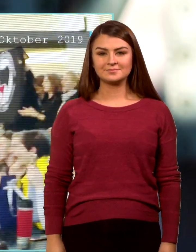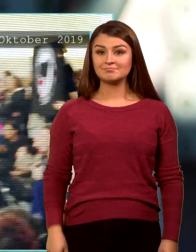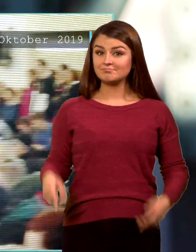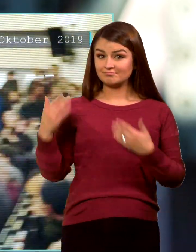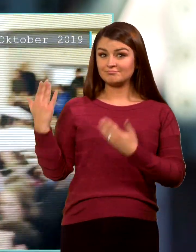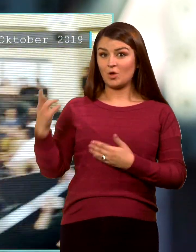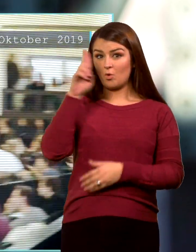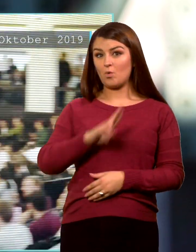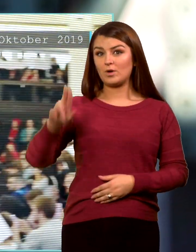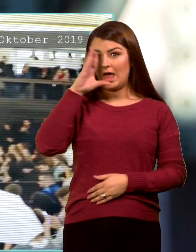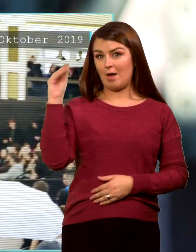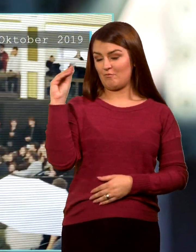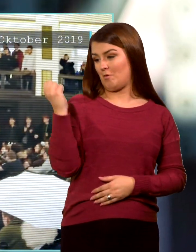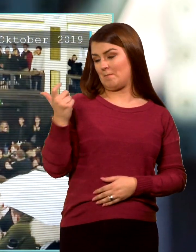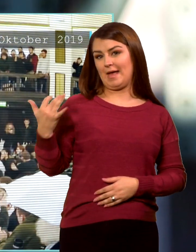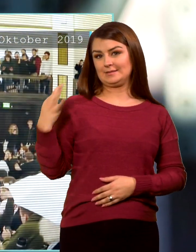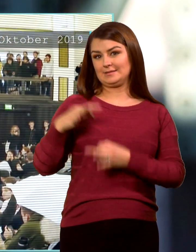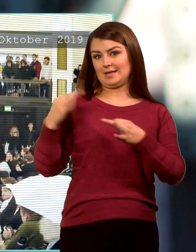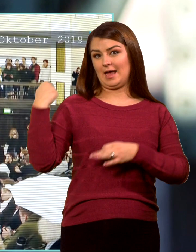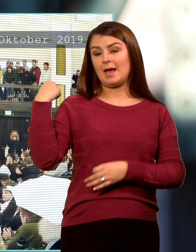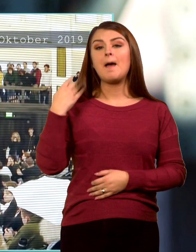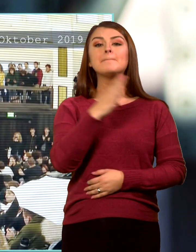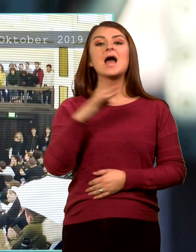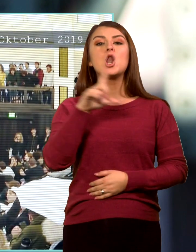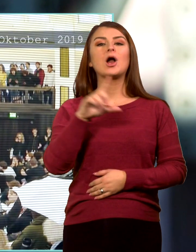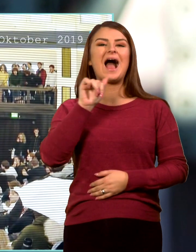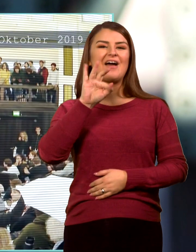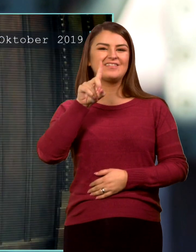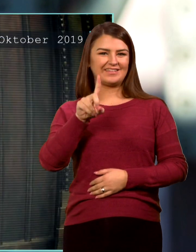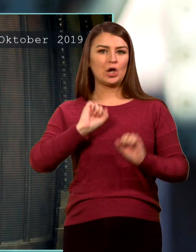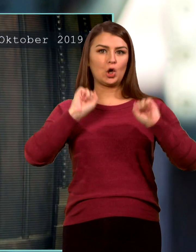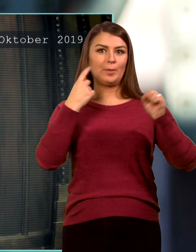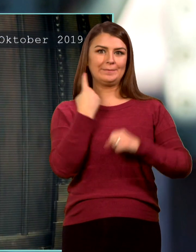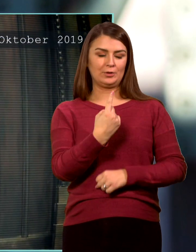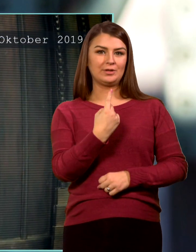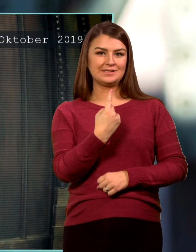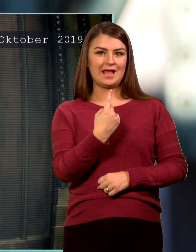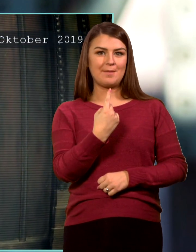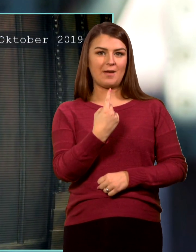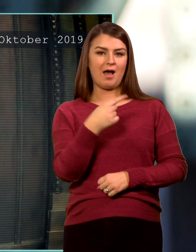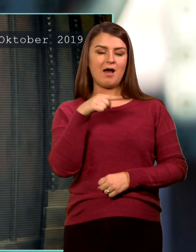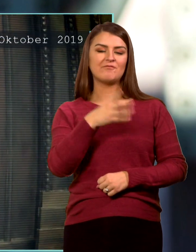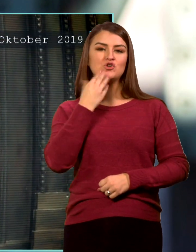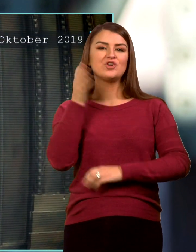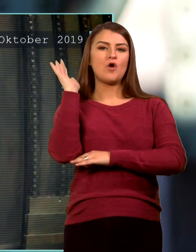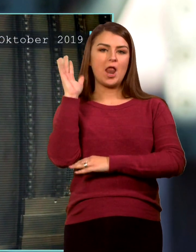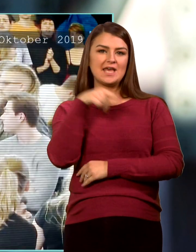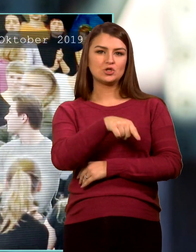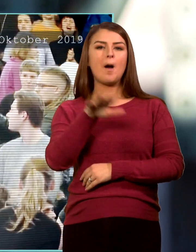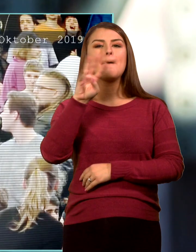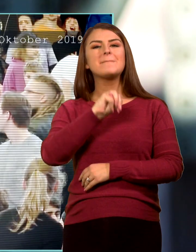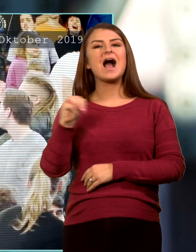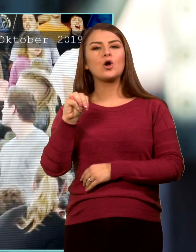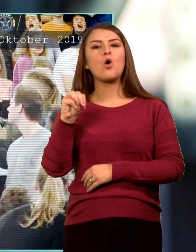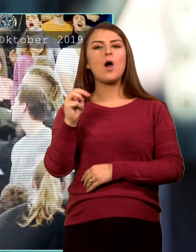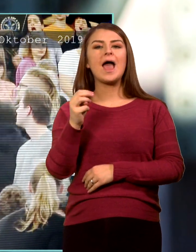Das ist die Uni Hamburg vor wenigen Tagen. Der AfD-Gründer Bernd Lucke wollte hier als Professor eine Vorlesung über Makroökonomie halten. Die Studentinnen und